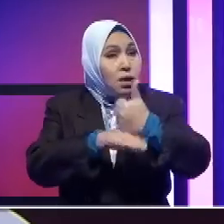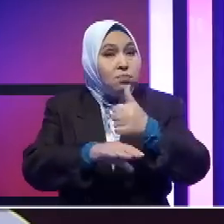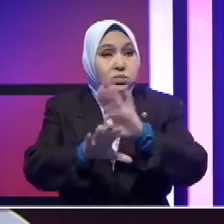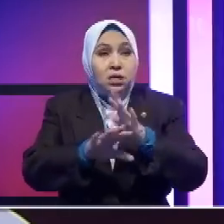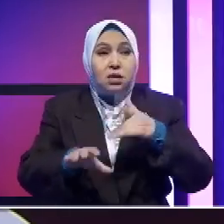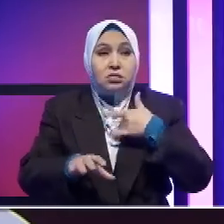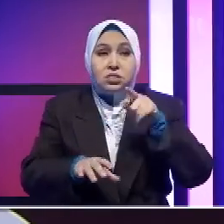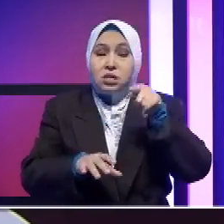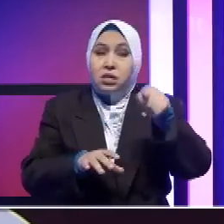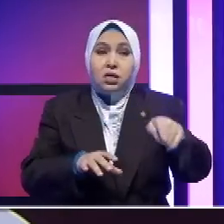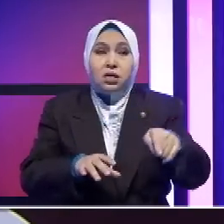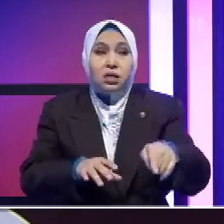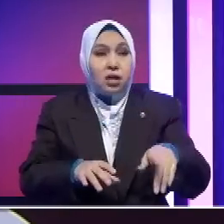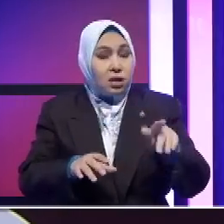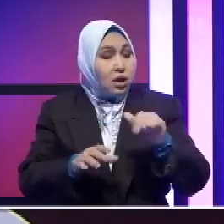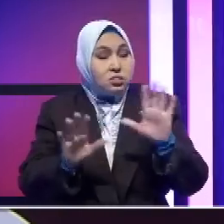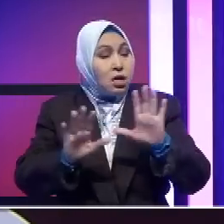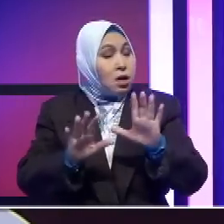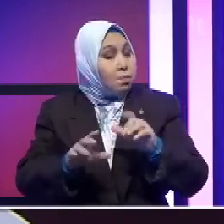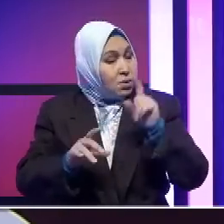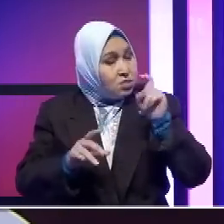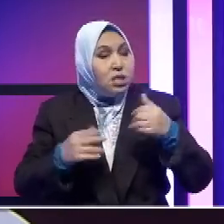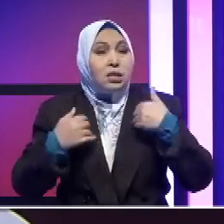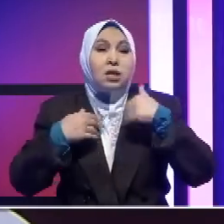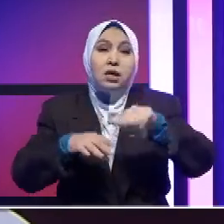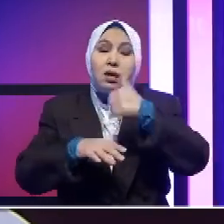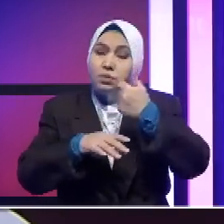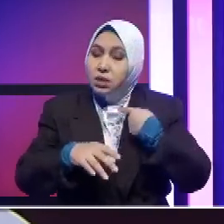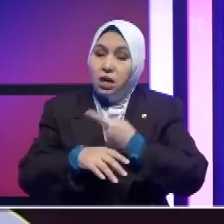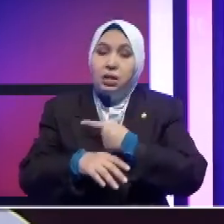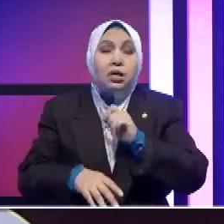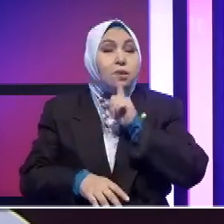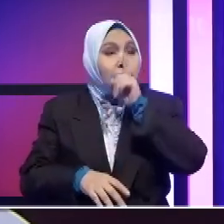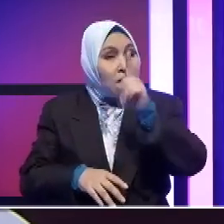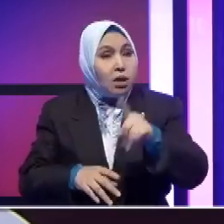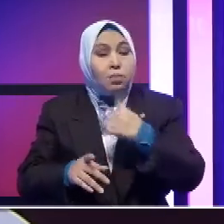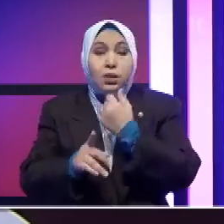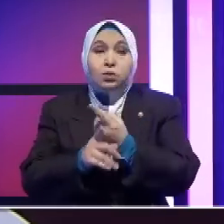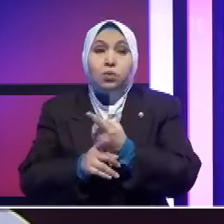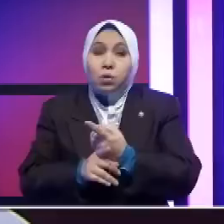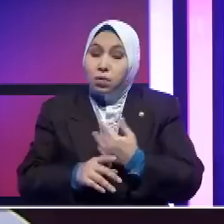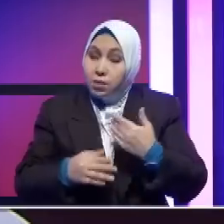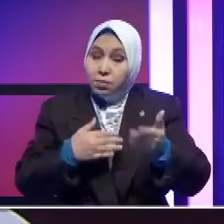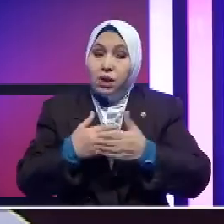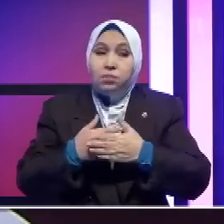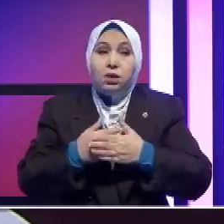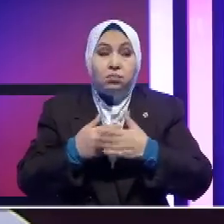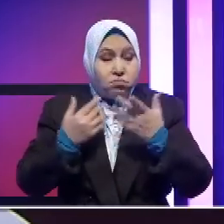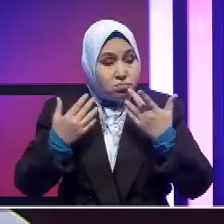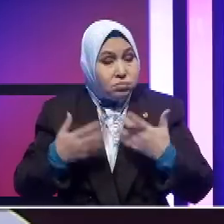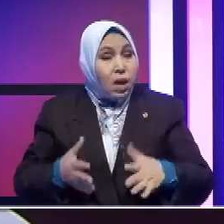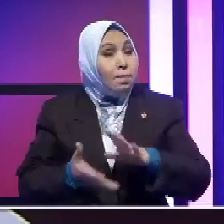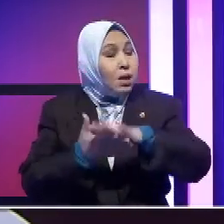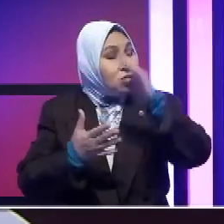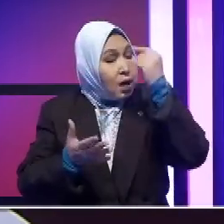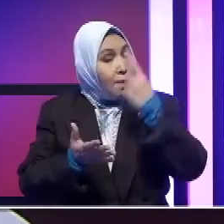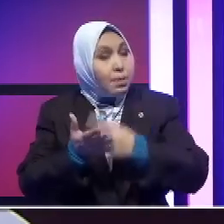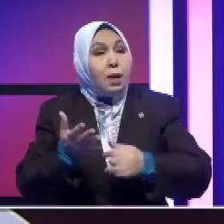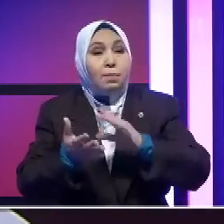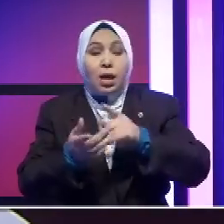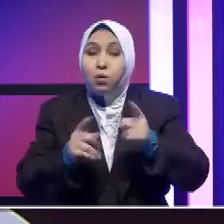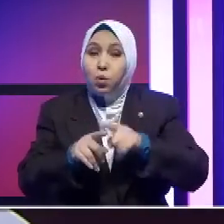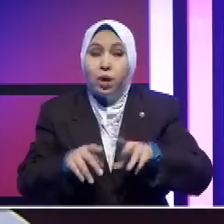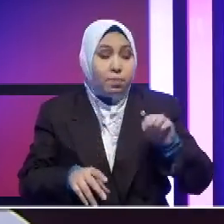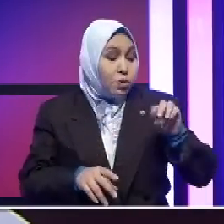ini fanatik. Tapi kita ada kebenaran yang diperjuangkan. Kita kembali semula, kembali selepas ini belajar apa yang berlaku. My Quran